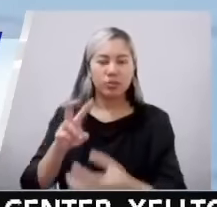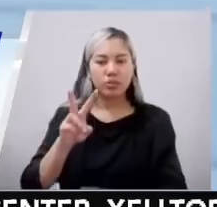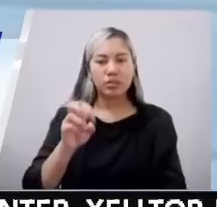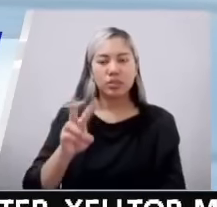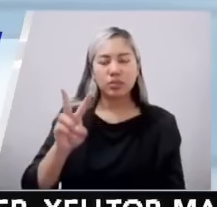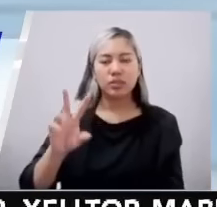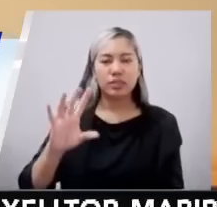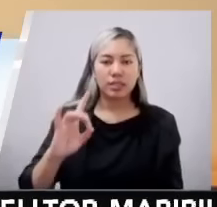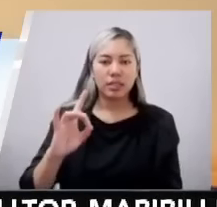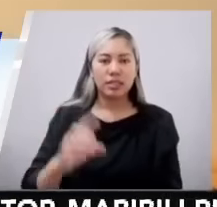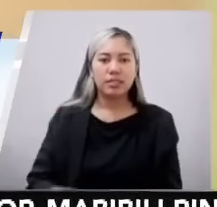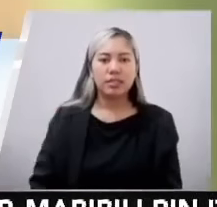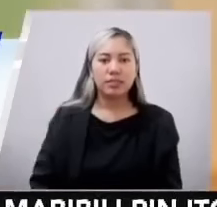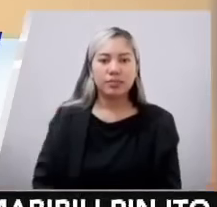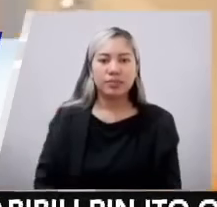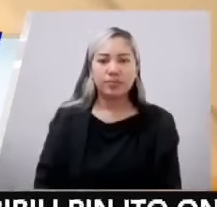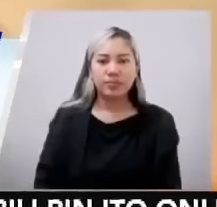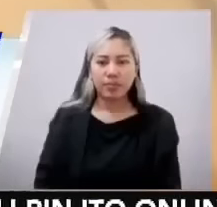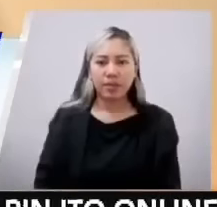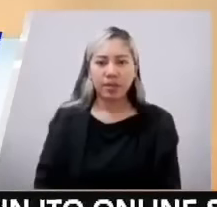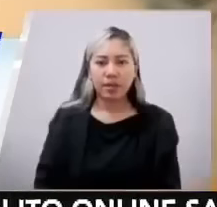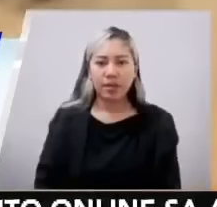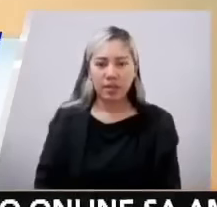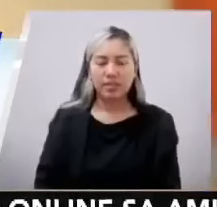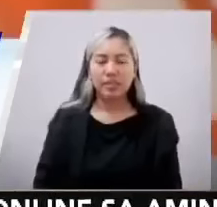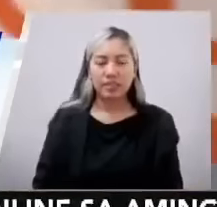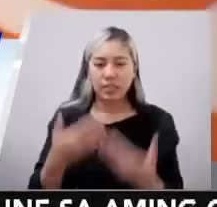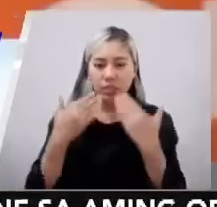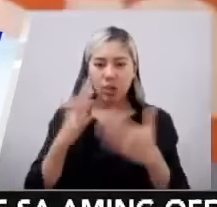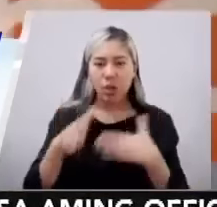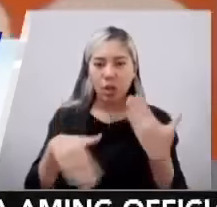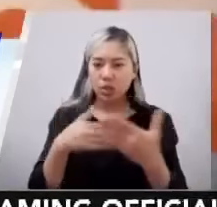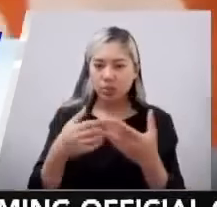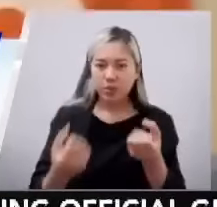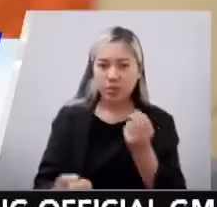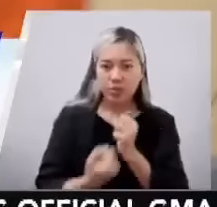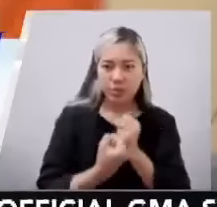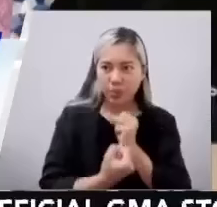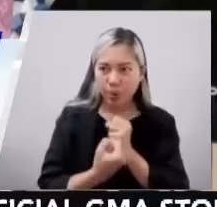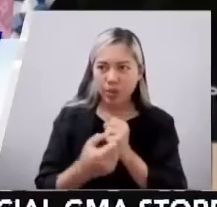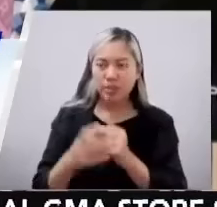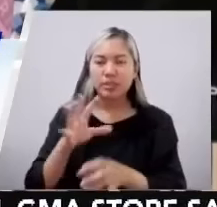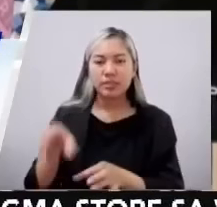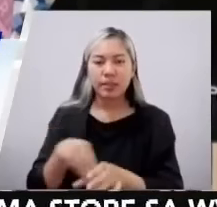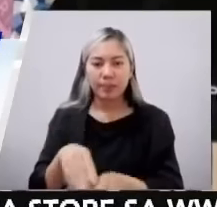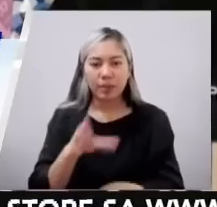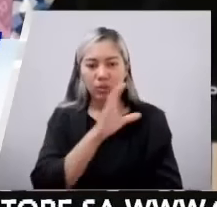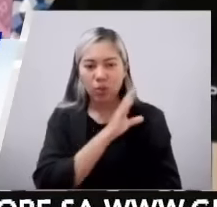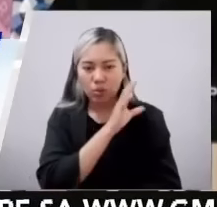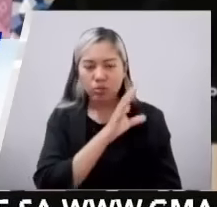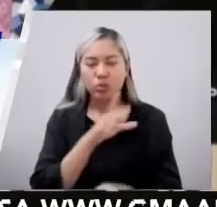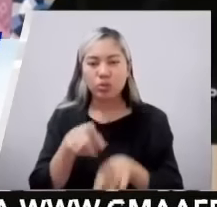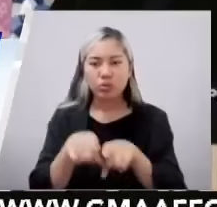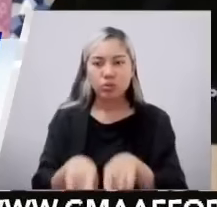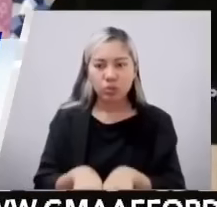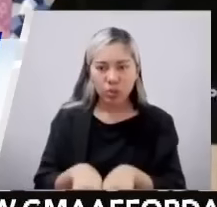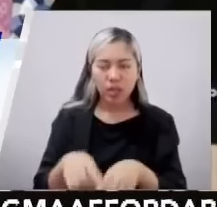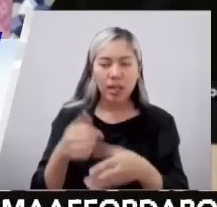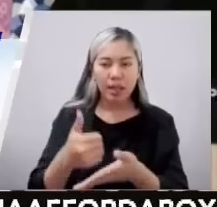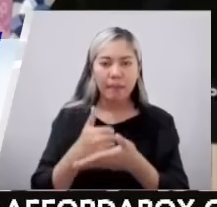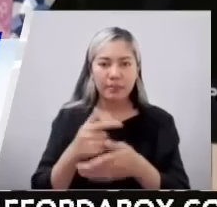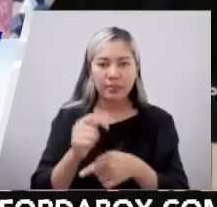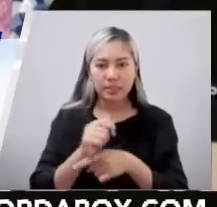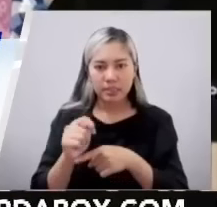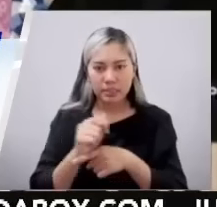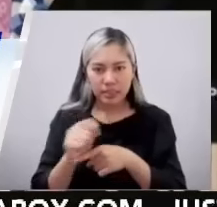sa kanya kabilang ang kanyang coach at sa iba pang tumulong sa kanyang training We did our best Sa lahat po ng aspeto